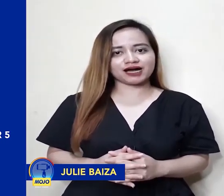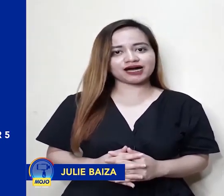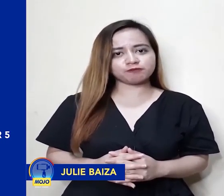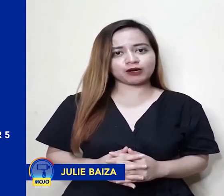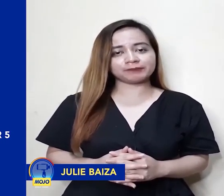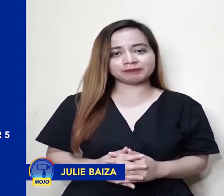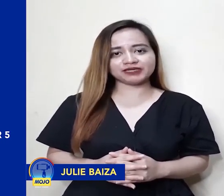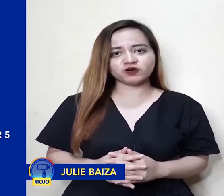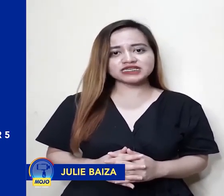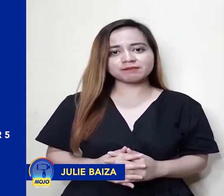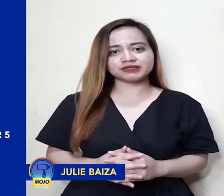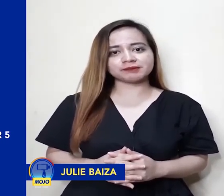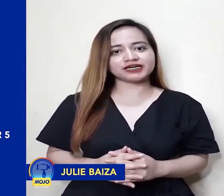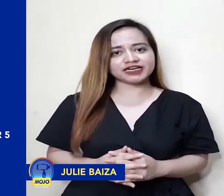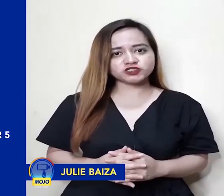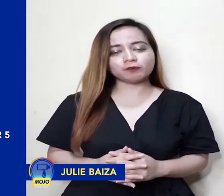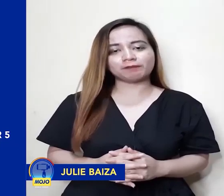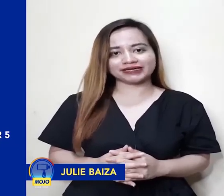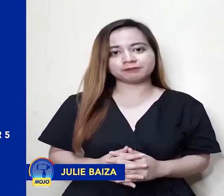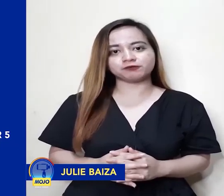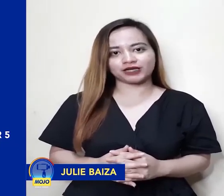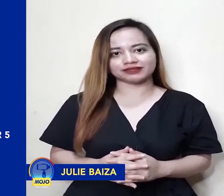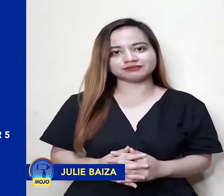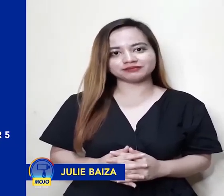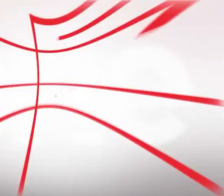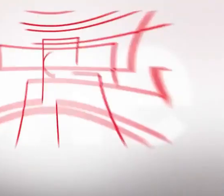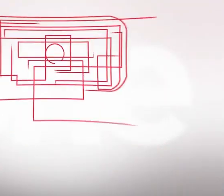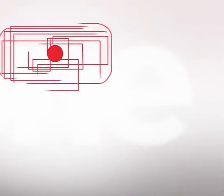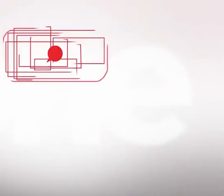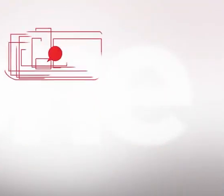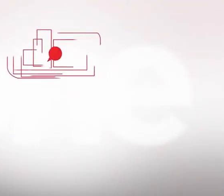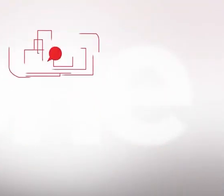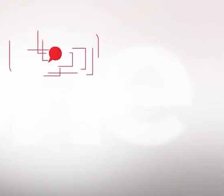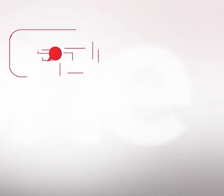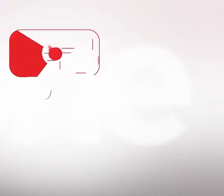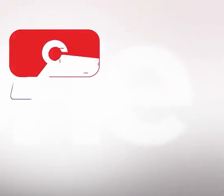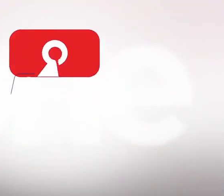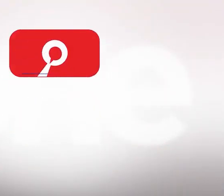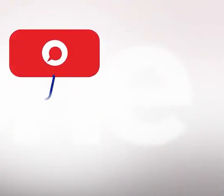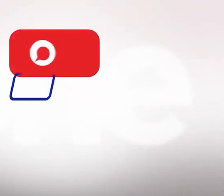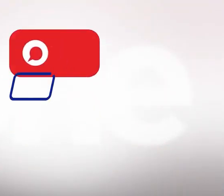maimulat ang mga kapwa Pilipino sa iba't ibang isyong panlipunan.